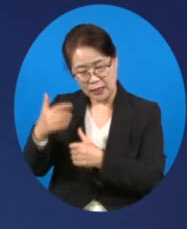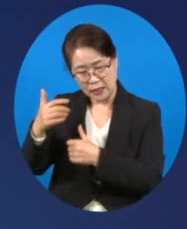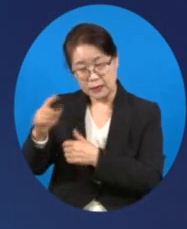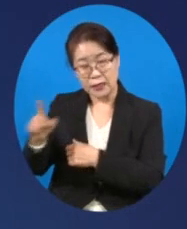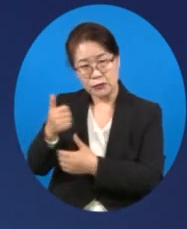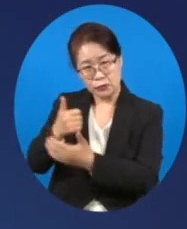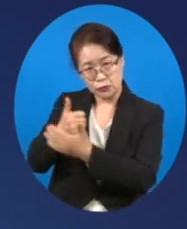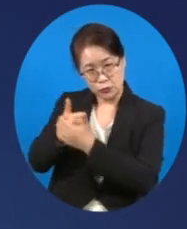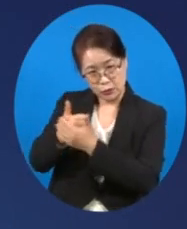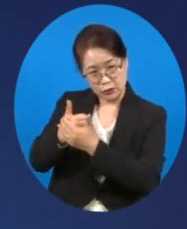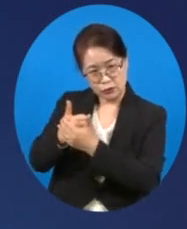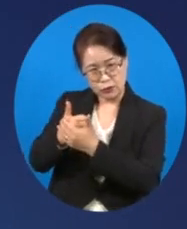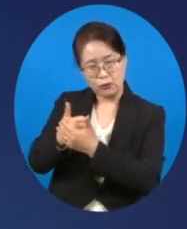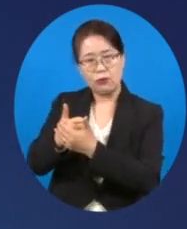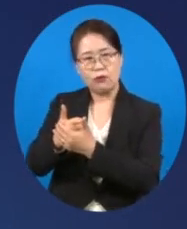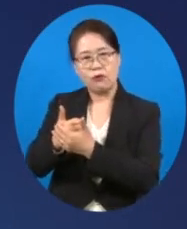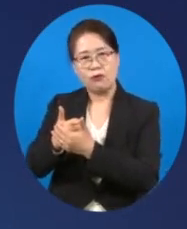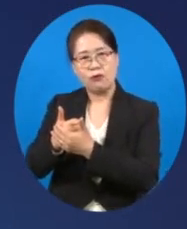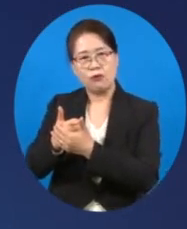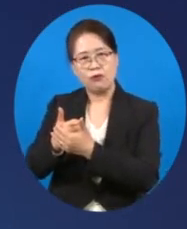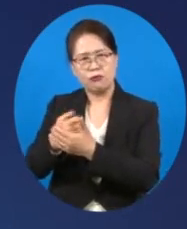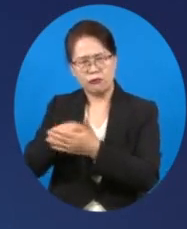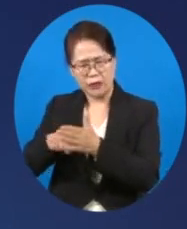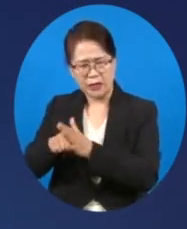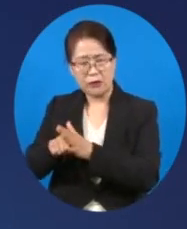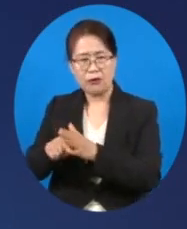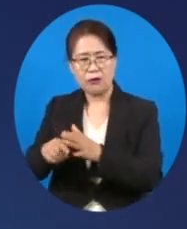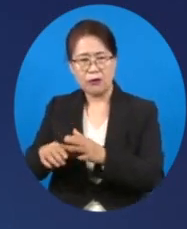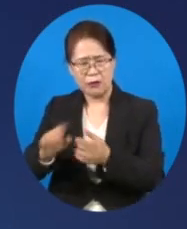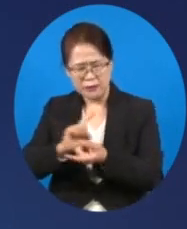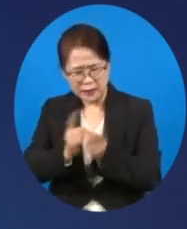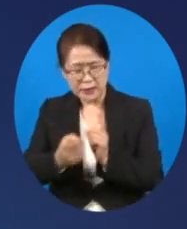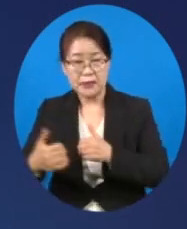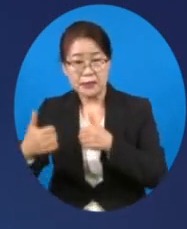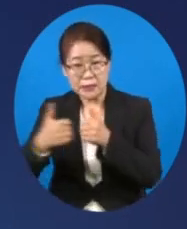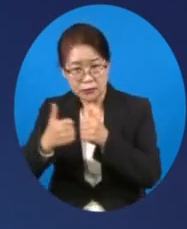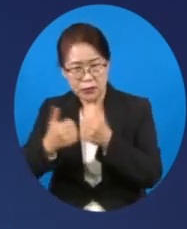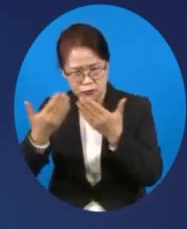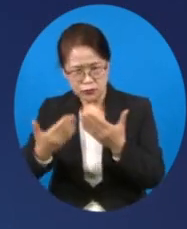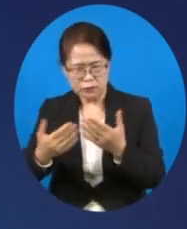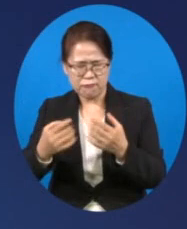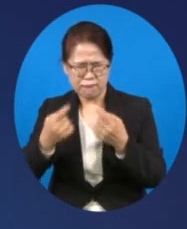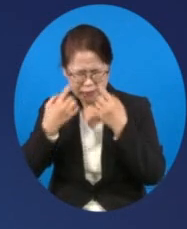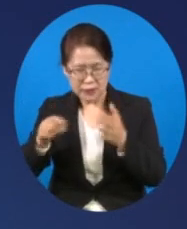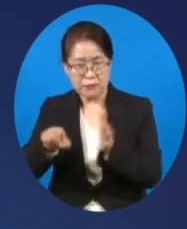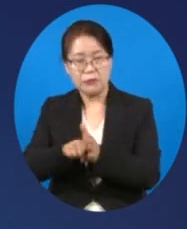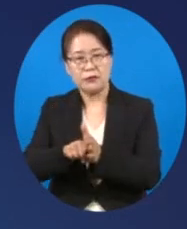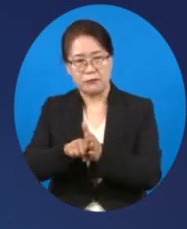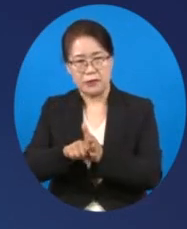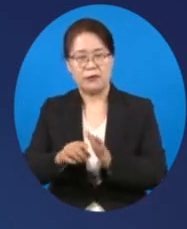편이시고 끊임없이 나를 위하여 싸워 주시는 분이심을 확신했어요